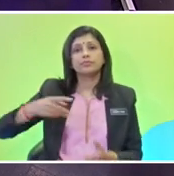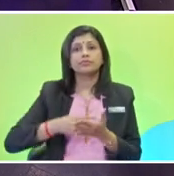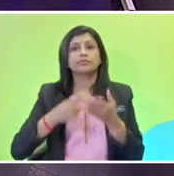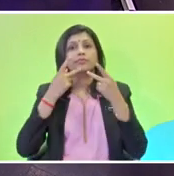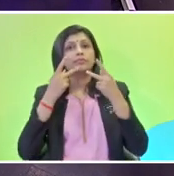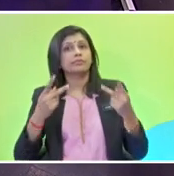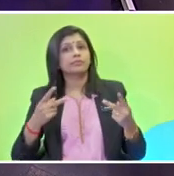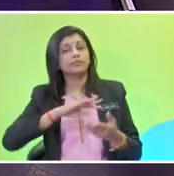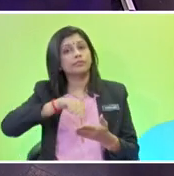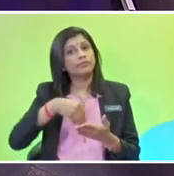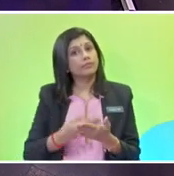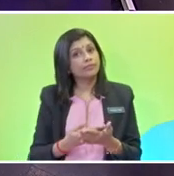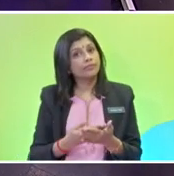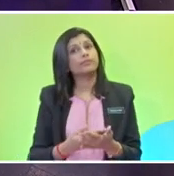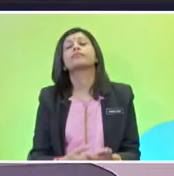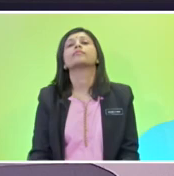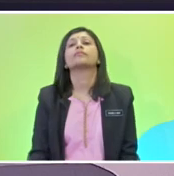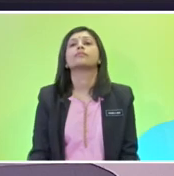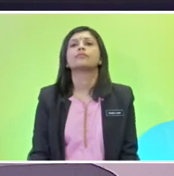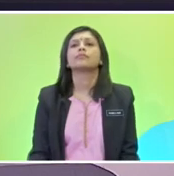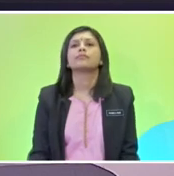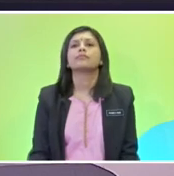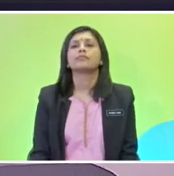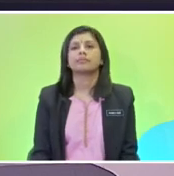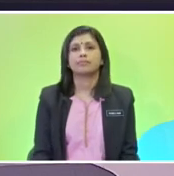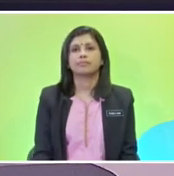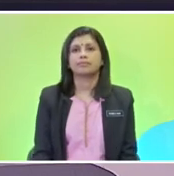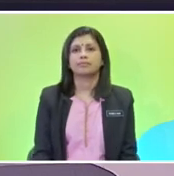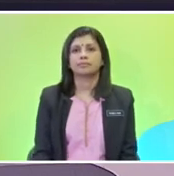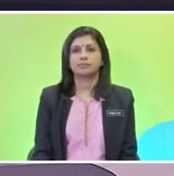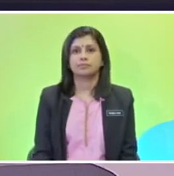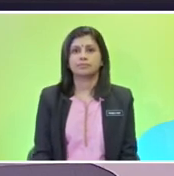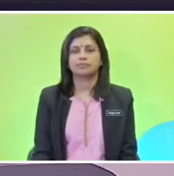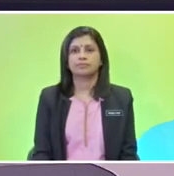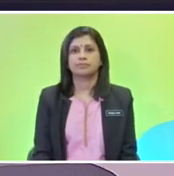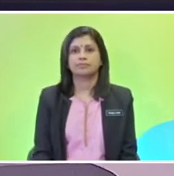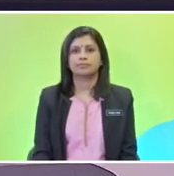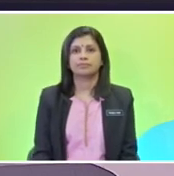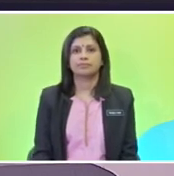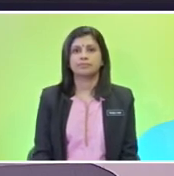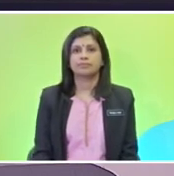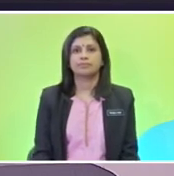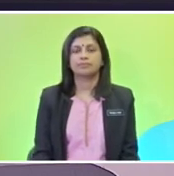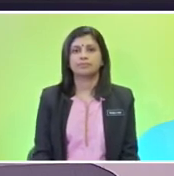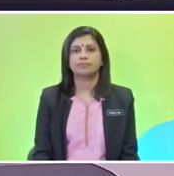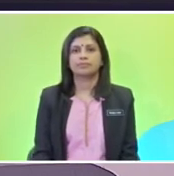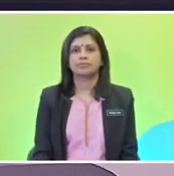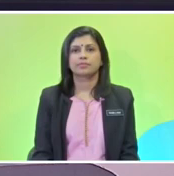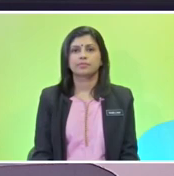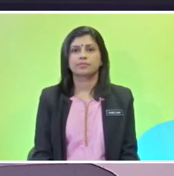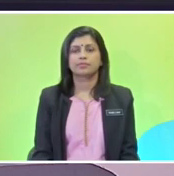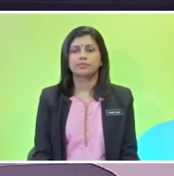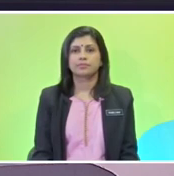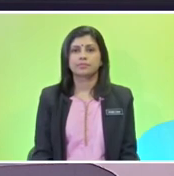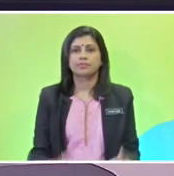adik-adik? Ibu-ibu ayah dan juga rakan-rakan guru yang menonton rancangan kita hari ini. Jadi saya harap semuanya